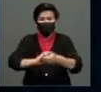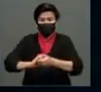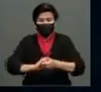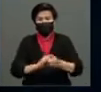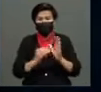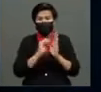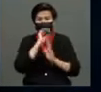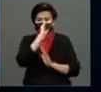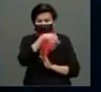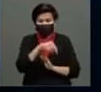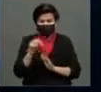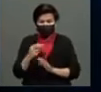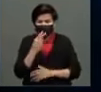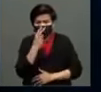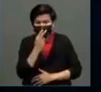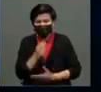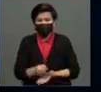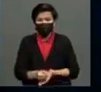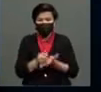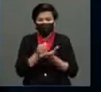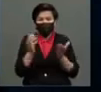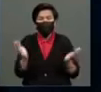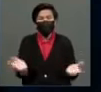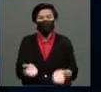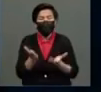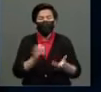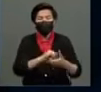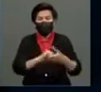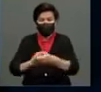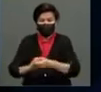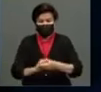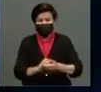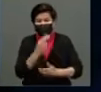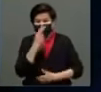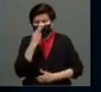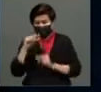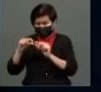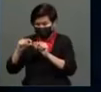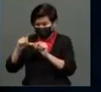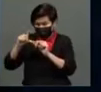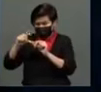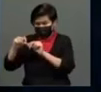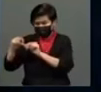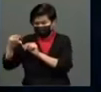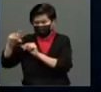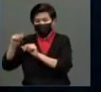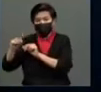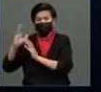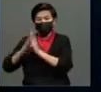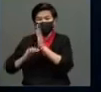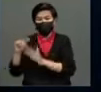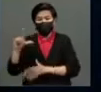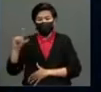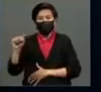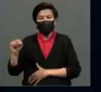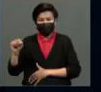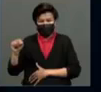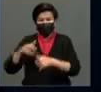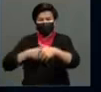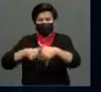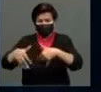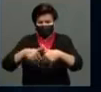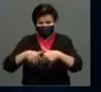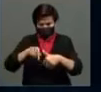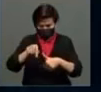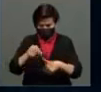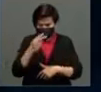การเห็นภาพของสีเหลืองเพิ่มขึ้นก็คือเราไปดึงเอาเคสที่อยู่ในชุมชนเนี่ยออกมาจากการที่เรา